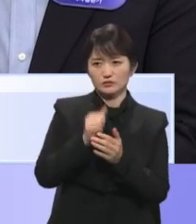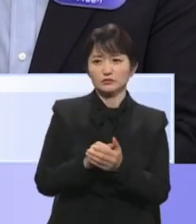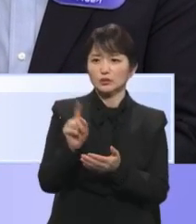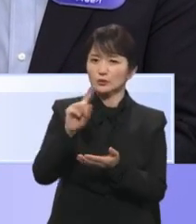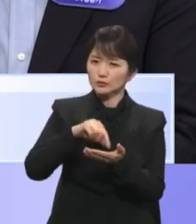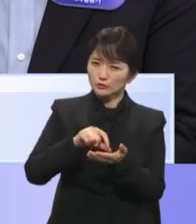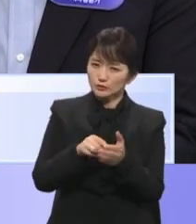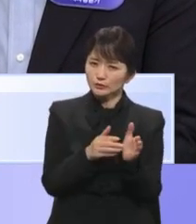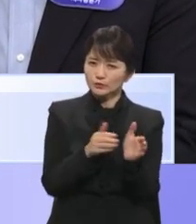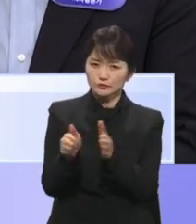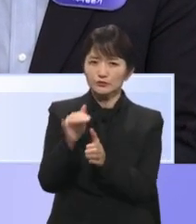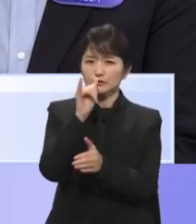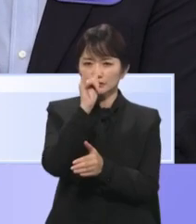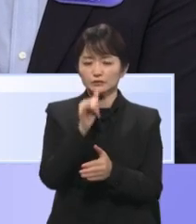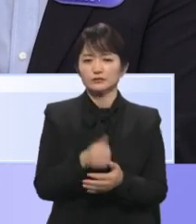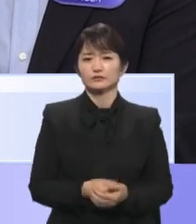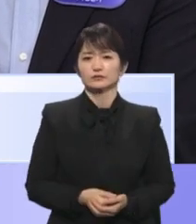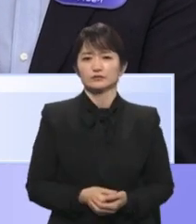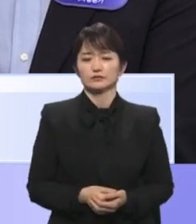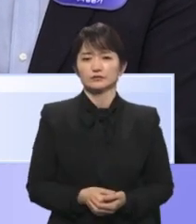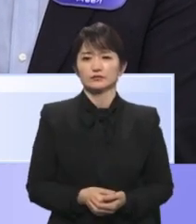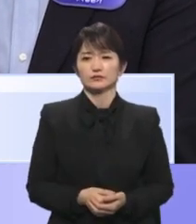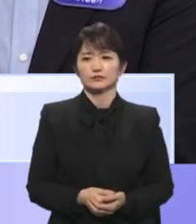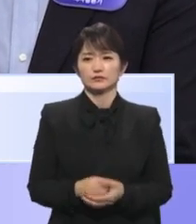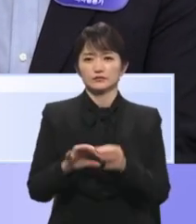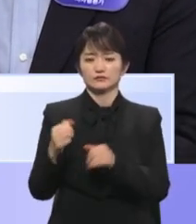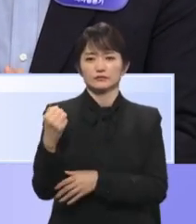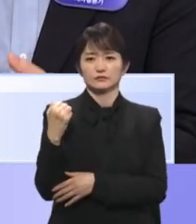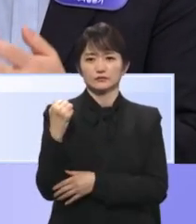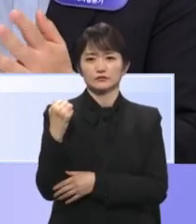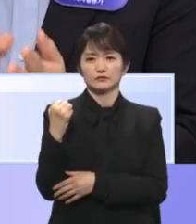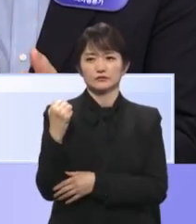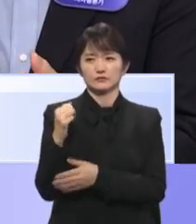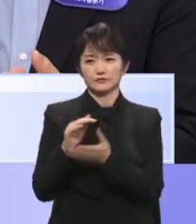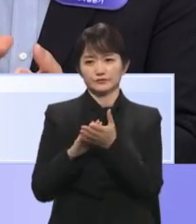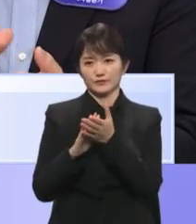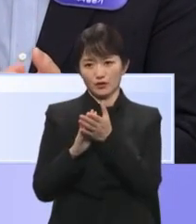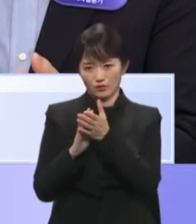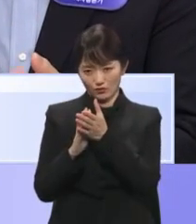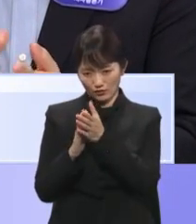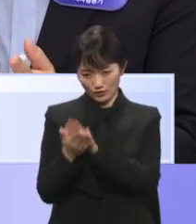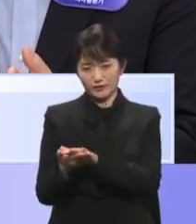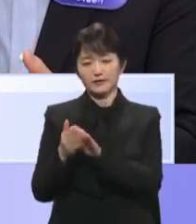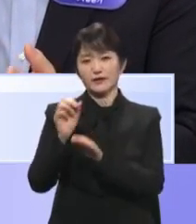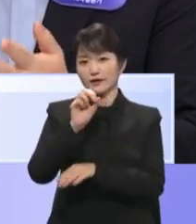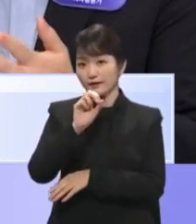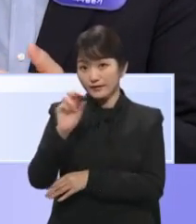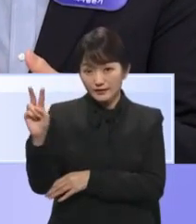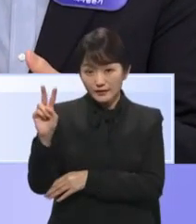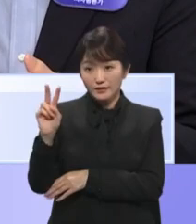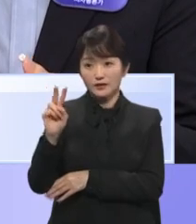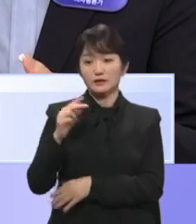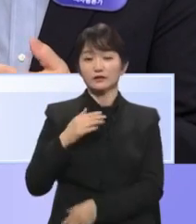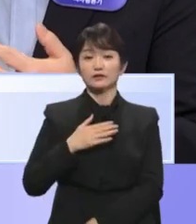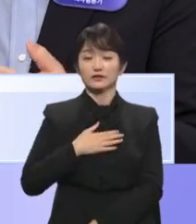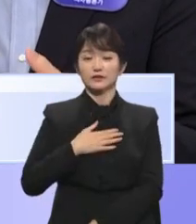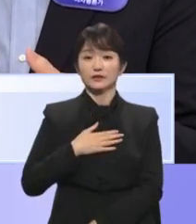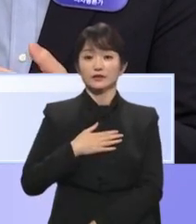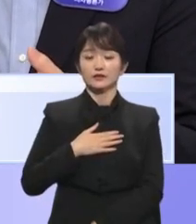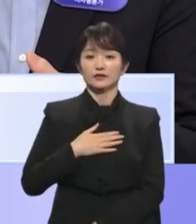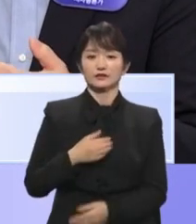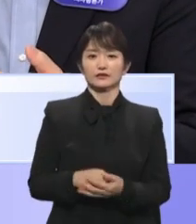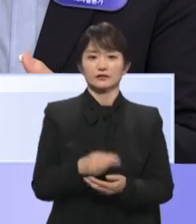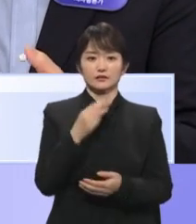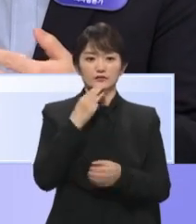뭐 해 나가고 있는 과정이겠지 아직까지는 국민의 힘이 변화를 해야 된다 변화를 해야 내가 어쨌든 선전에서